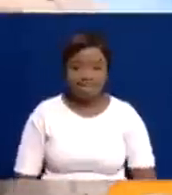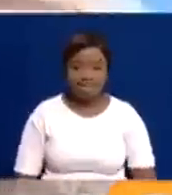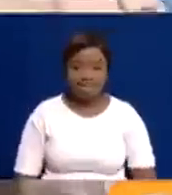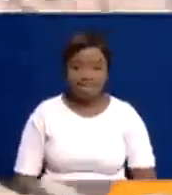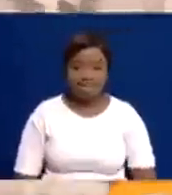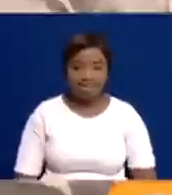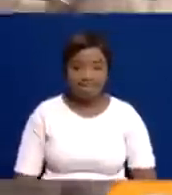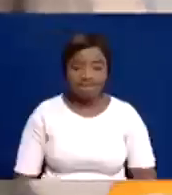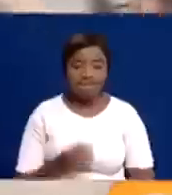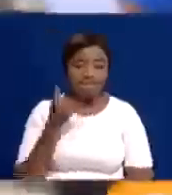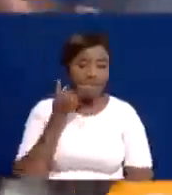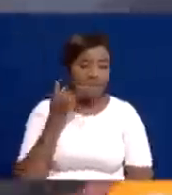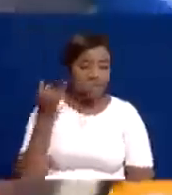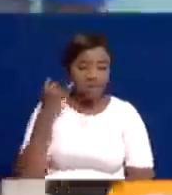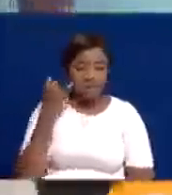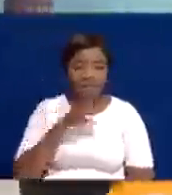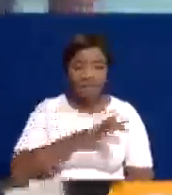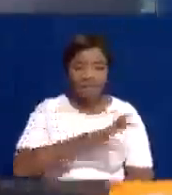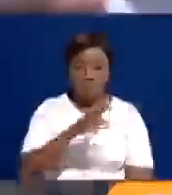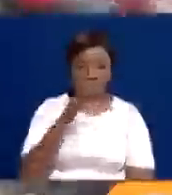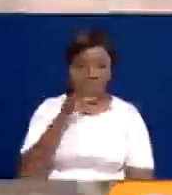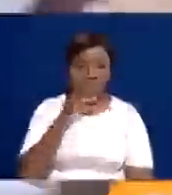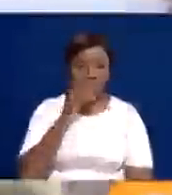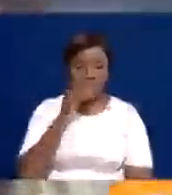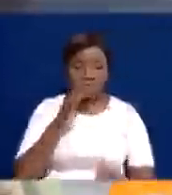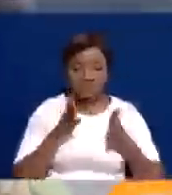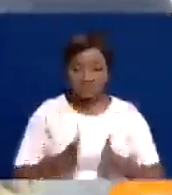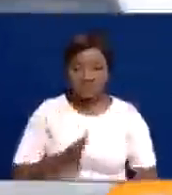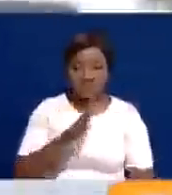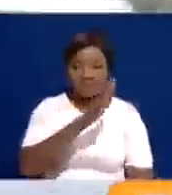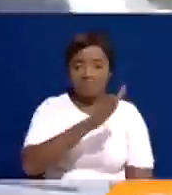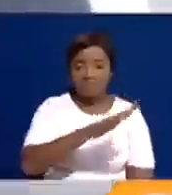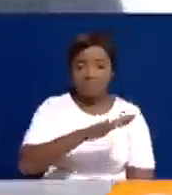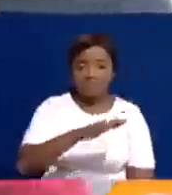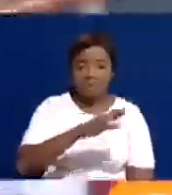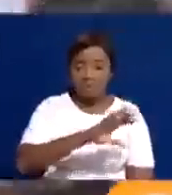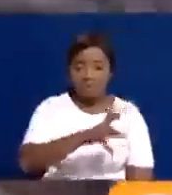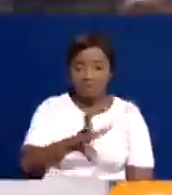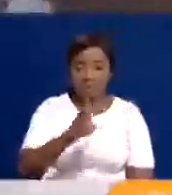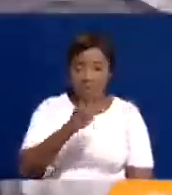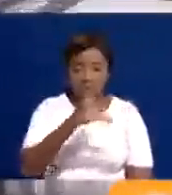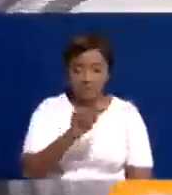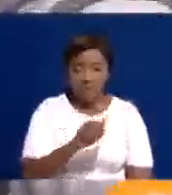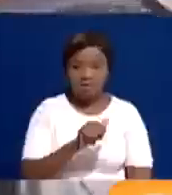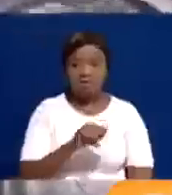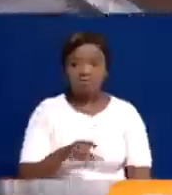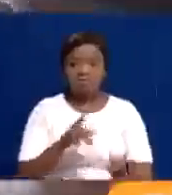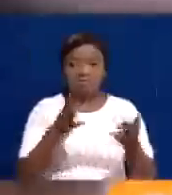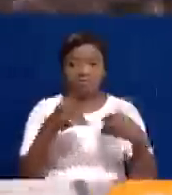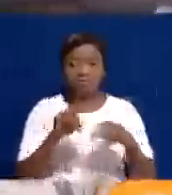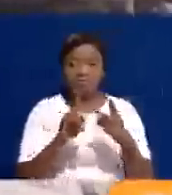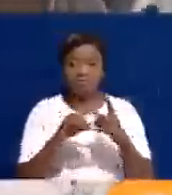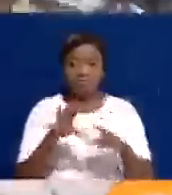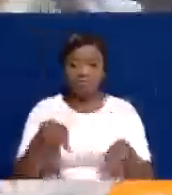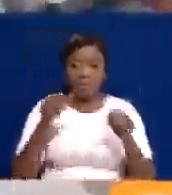Katika kaunti ya Nakuru, aliyekuwa spika wa bunge la kaunti ya Nakuru, Joel Kairu, na mwenyekiti wa chama cha